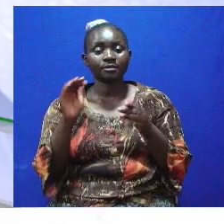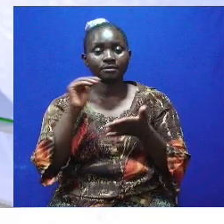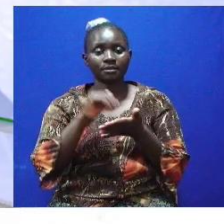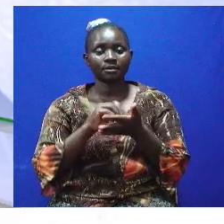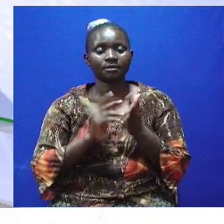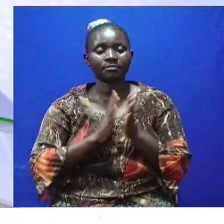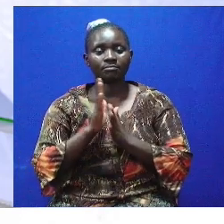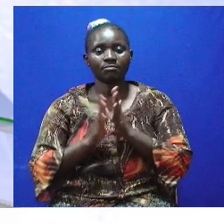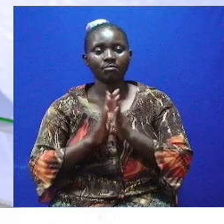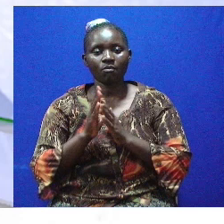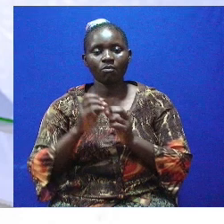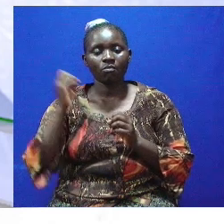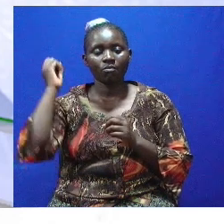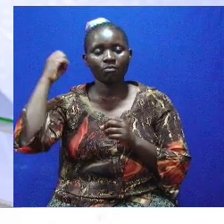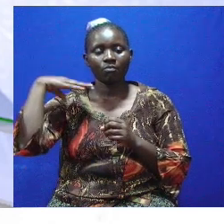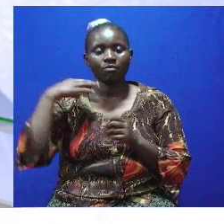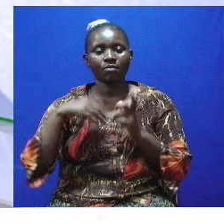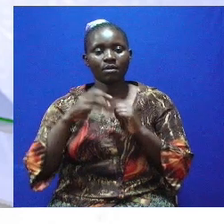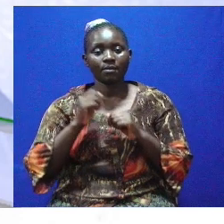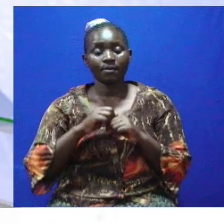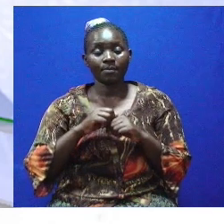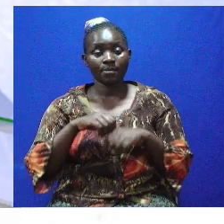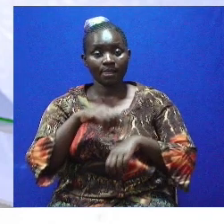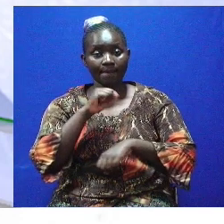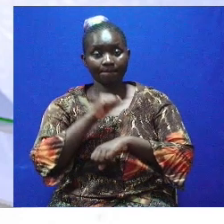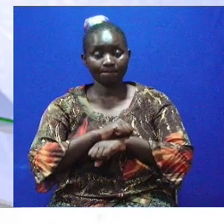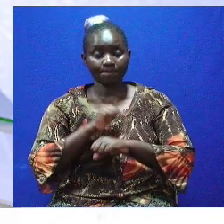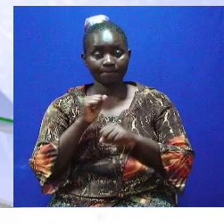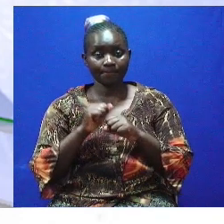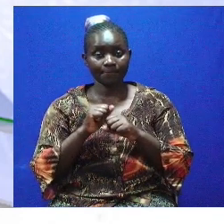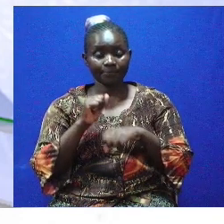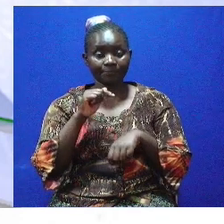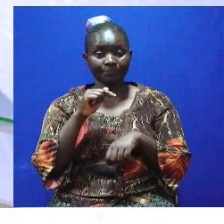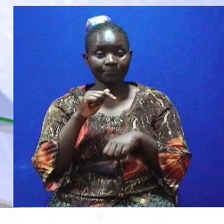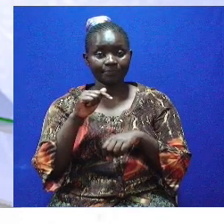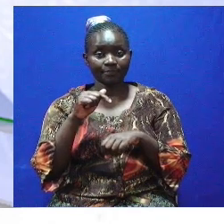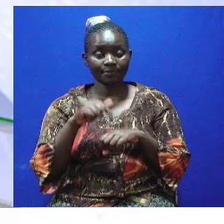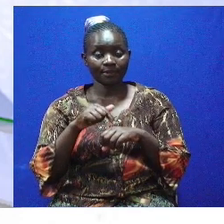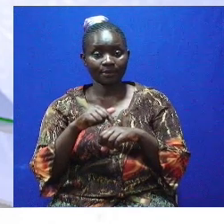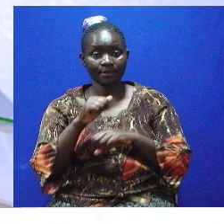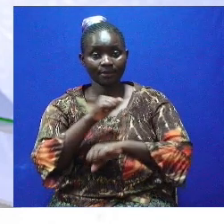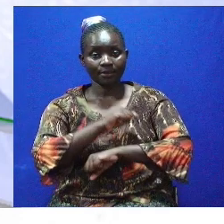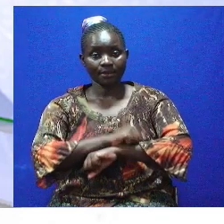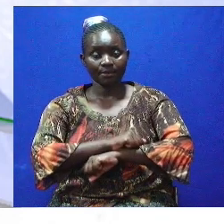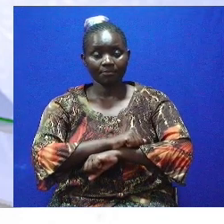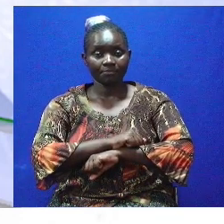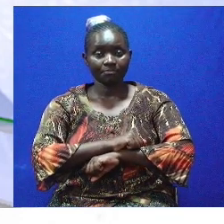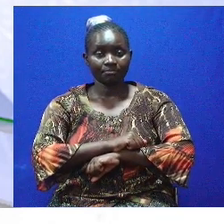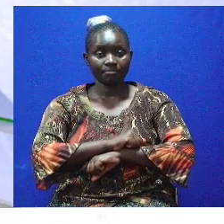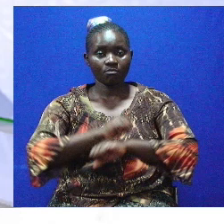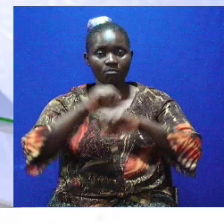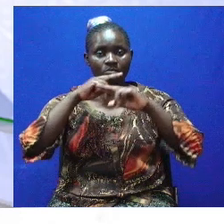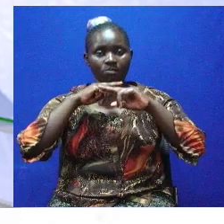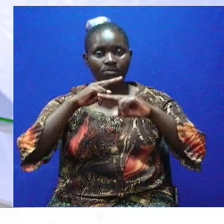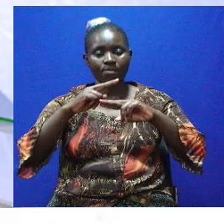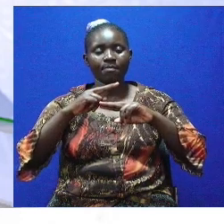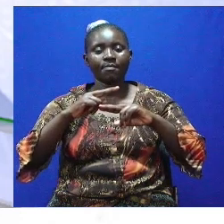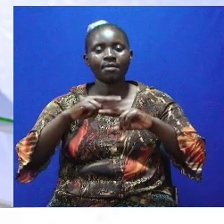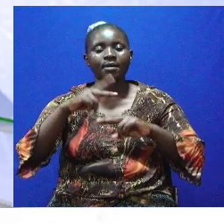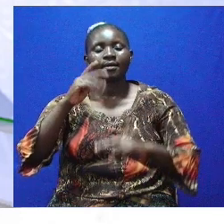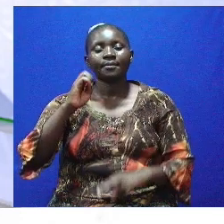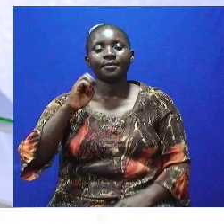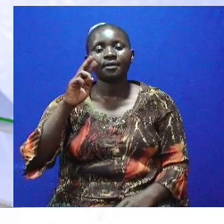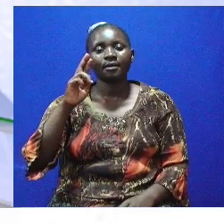omuroberi uwestima kwa na ime eskuru gosani ya kwa nachinga kia aikira nase eskuru ya bamura ya kibiru wejo otoka sebunge